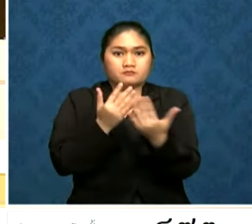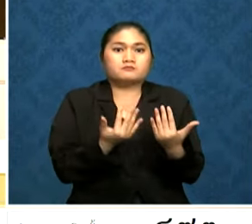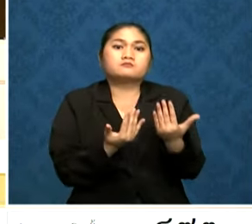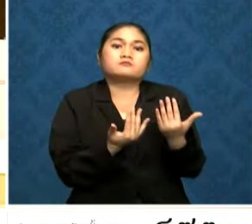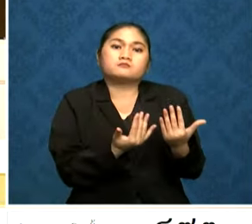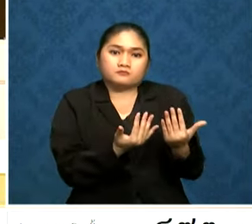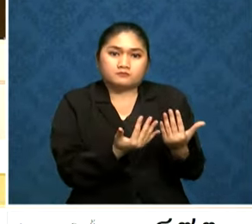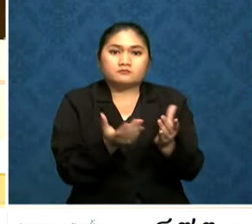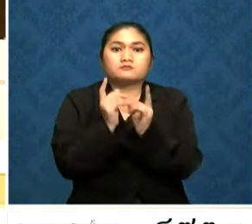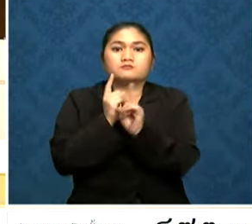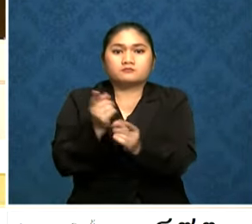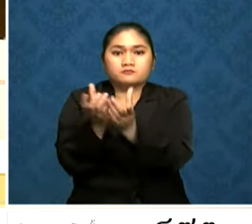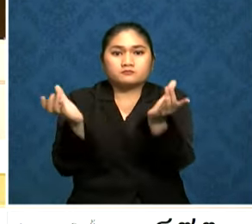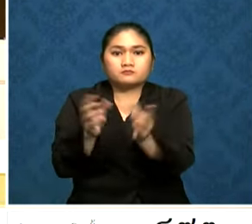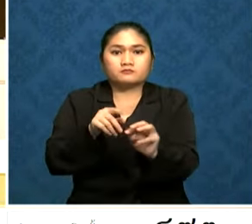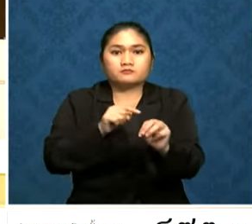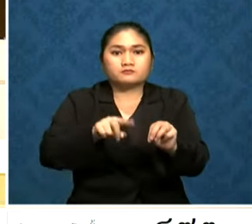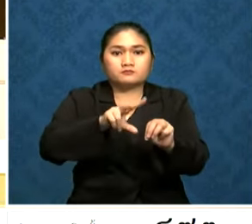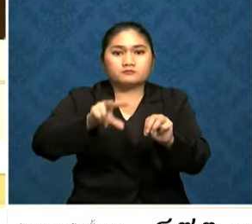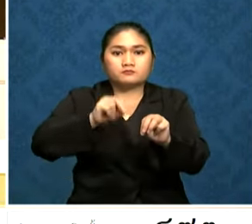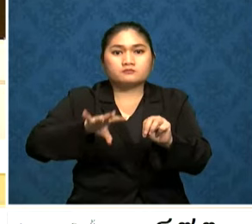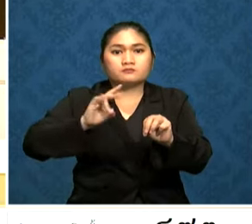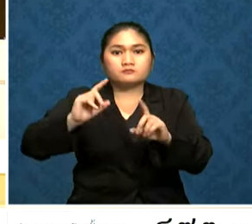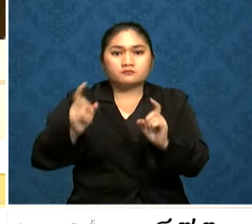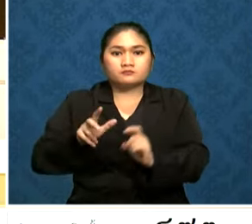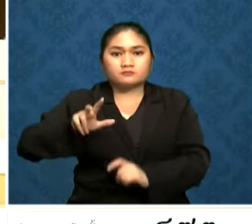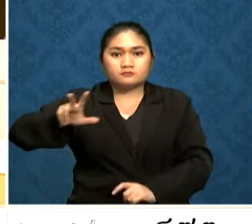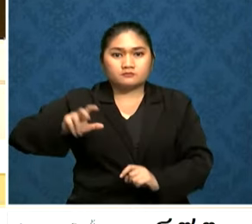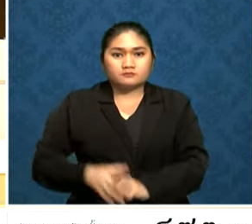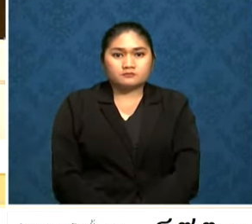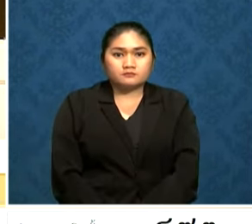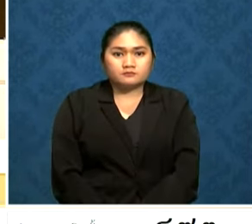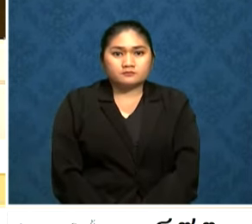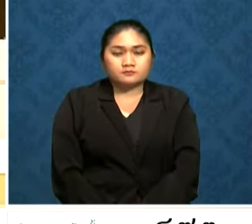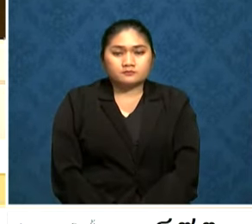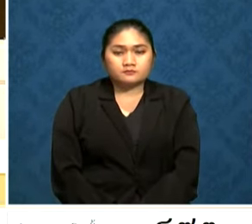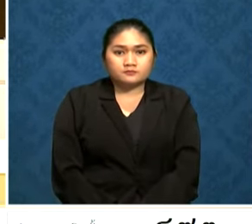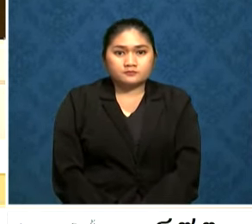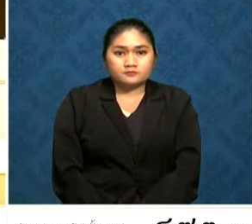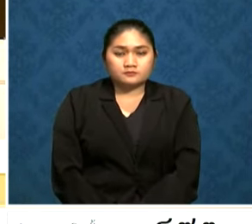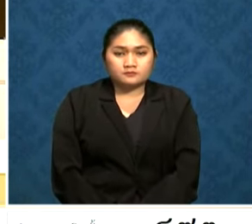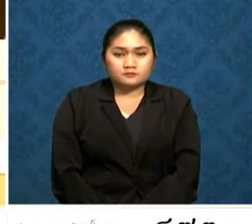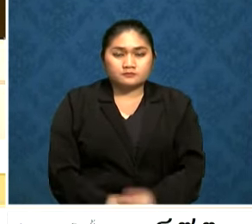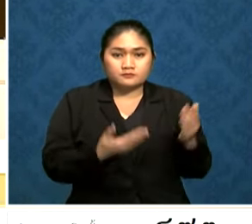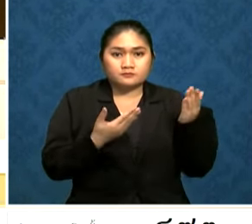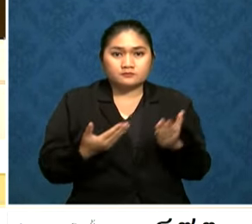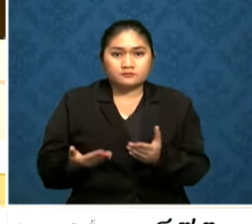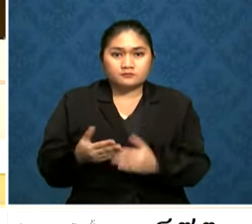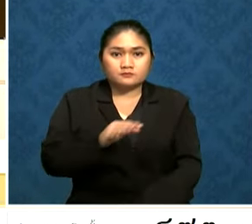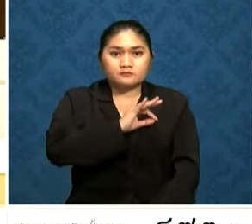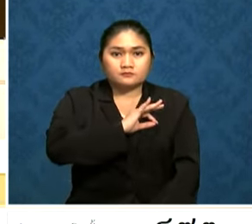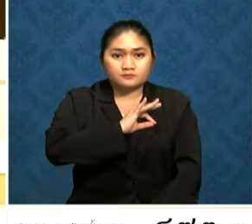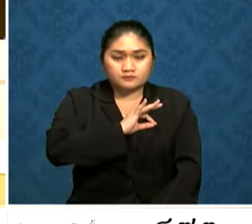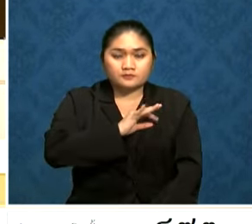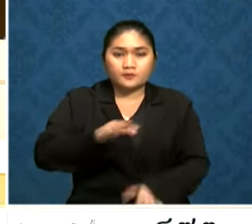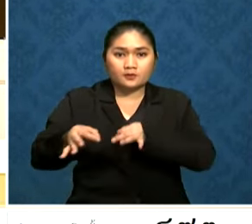ตามรัฐมนูนมาตา 137 วงเล็บ 3 ครับขอเชิญท่านสมาชิกได